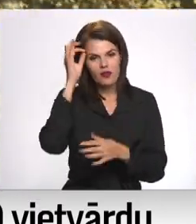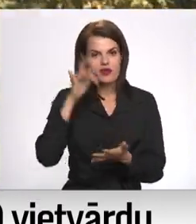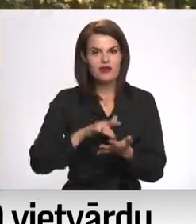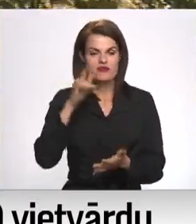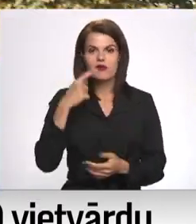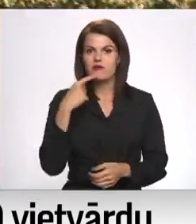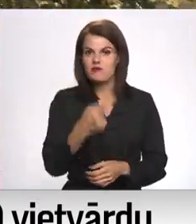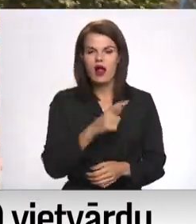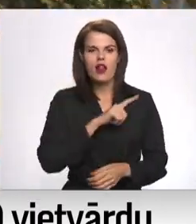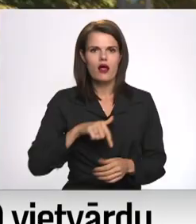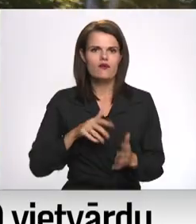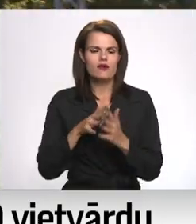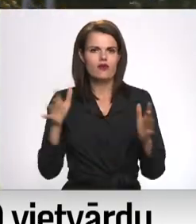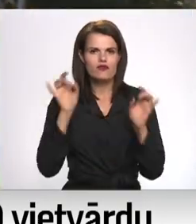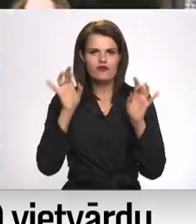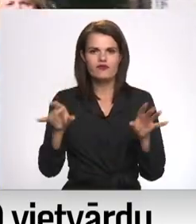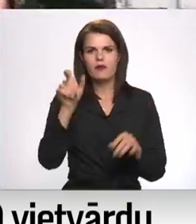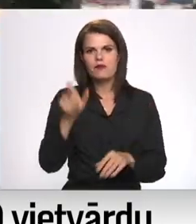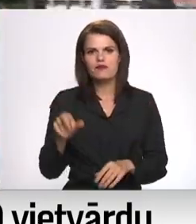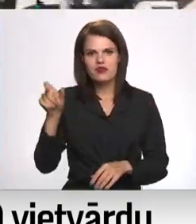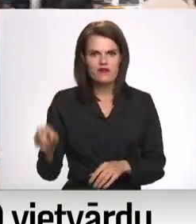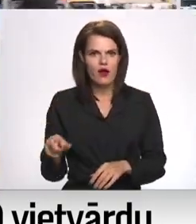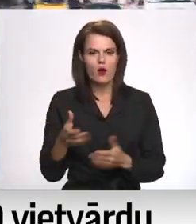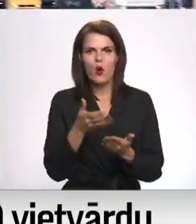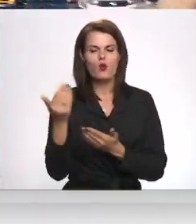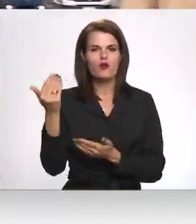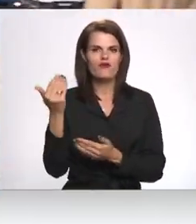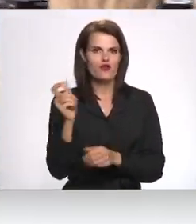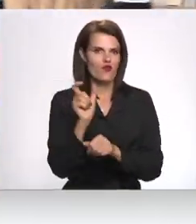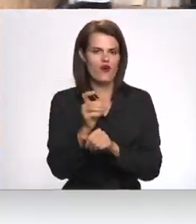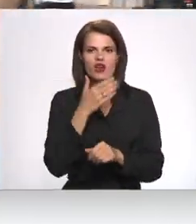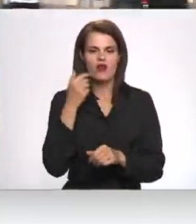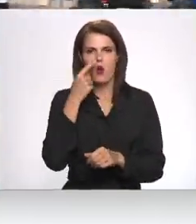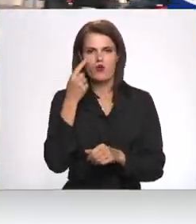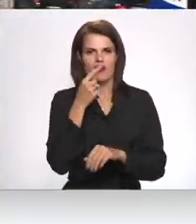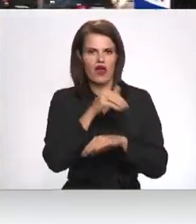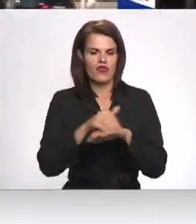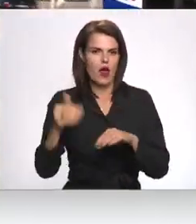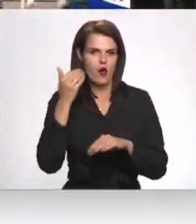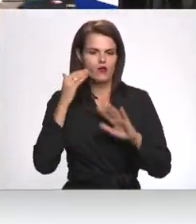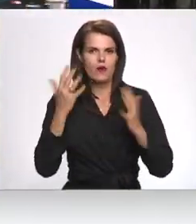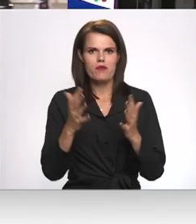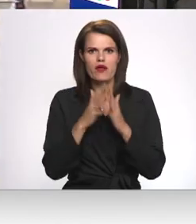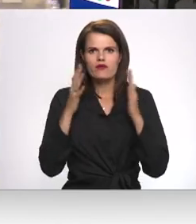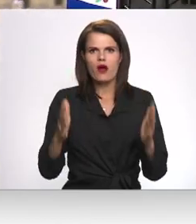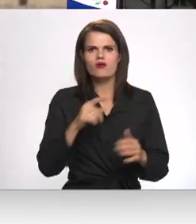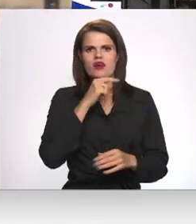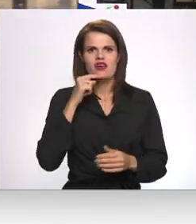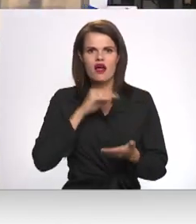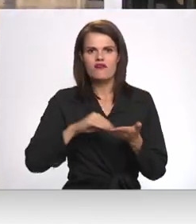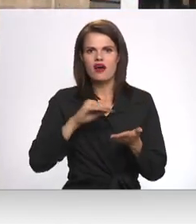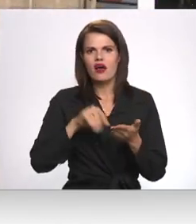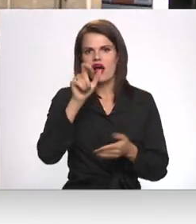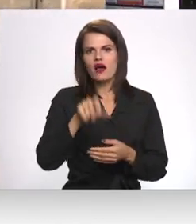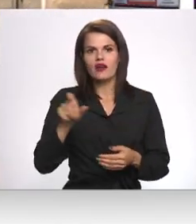ir daudz izcilu personību, kuru vārdā nav nosaukts neviens vietvārds, neviena iela. To vietā ir daudz krievu rakstnieku.